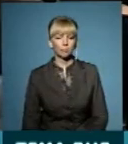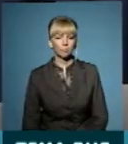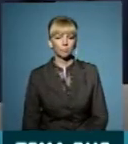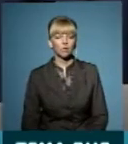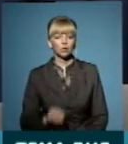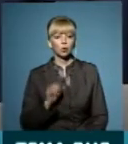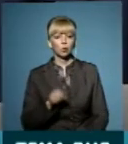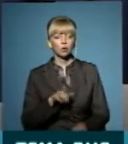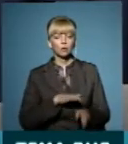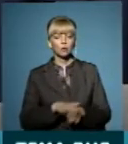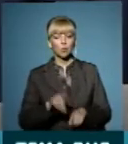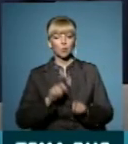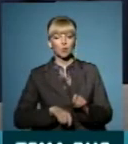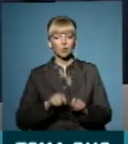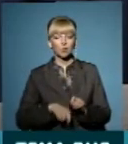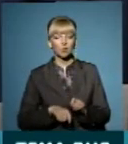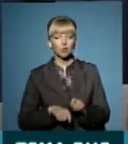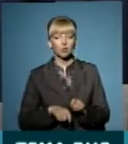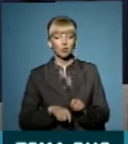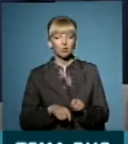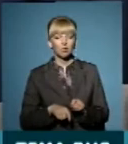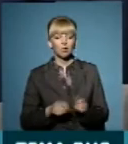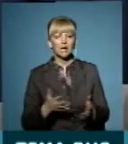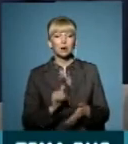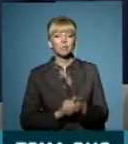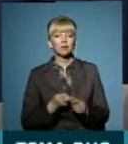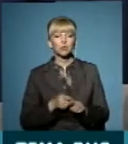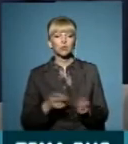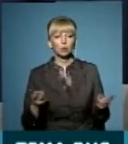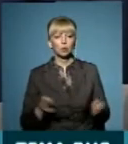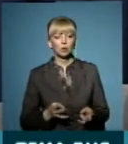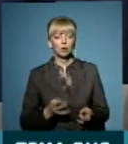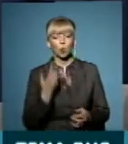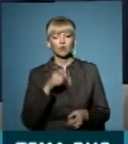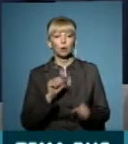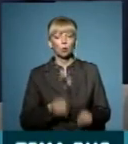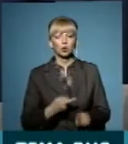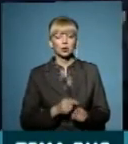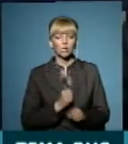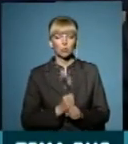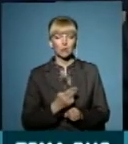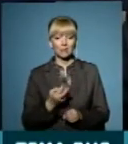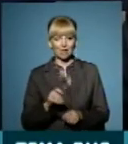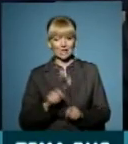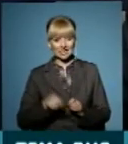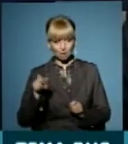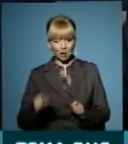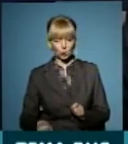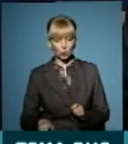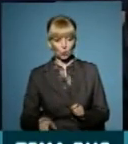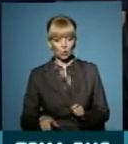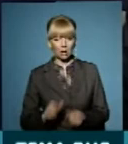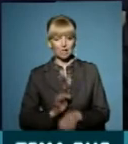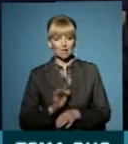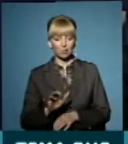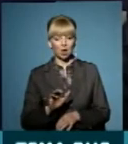Тобто, чи можете ви здійснювати перевірку? От які підстави для цього потрібні? Коли ви можете це робити? Для інспектора? Так.